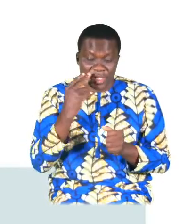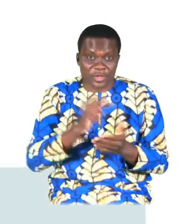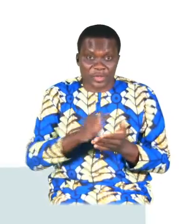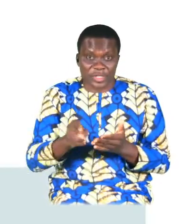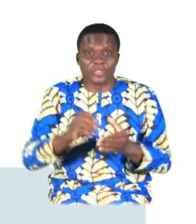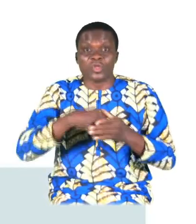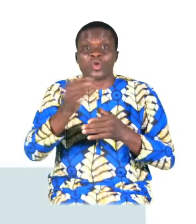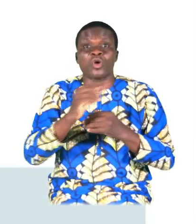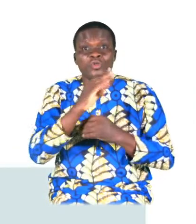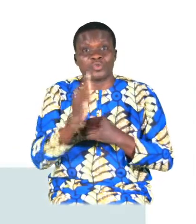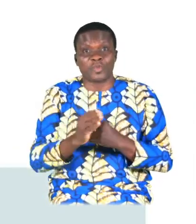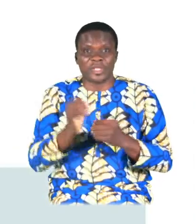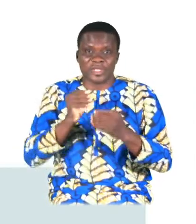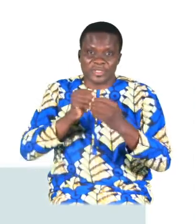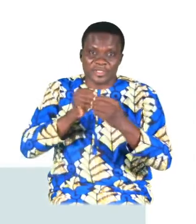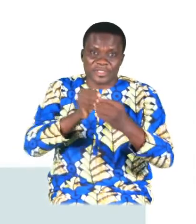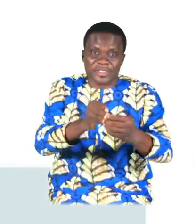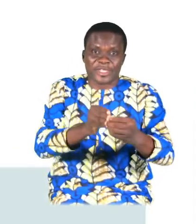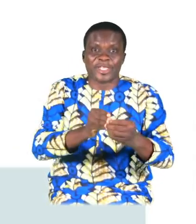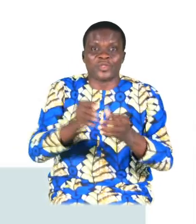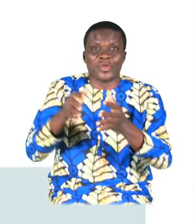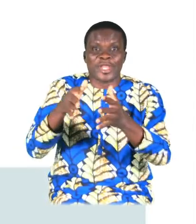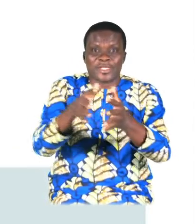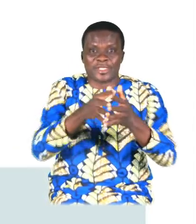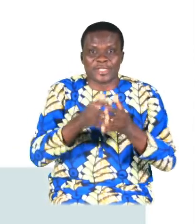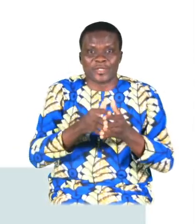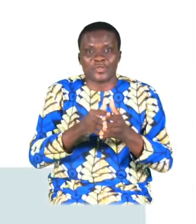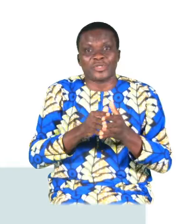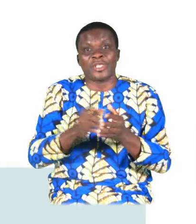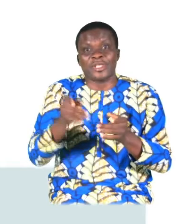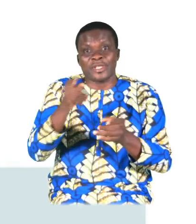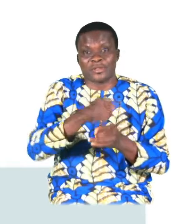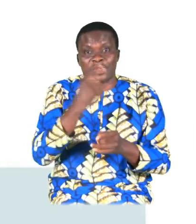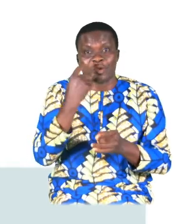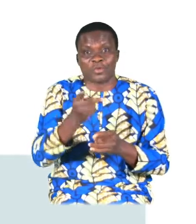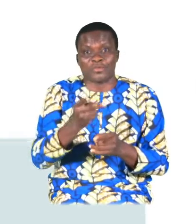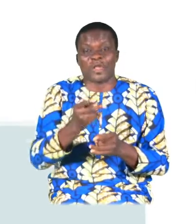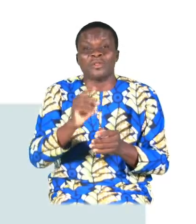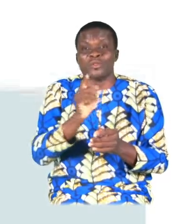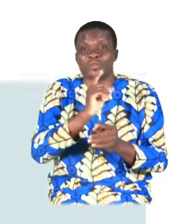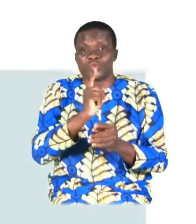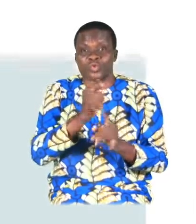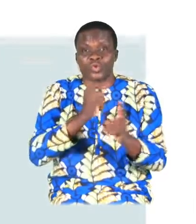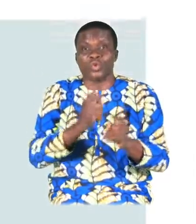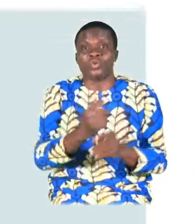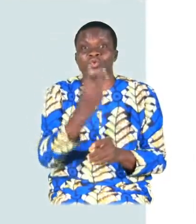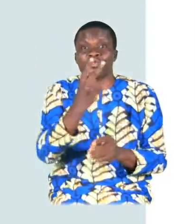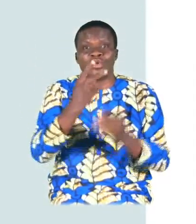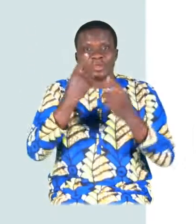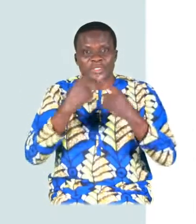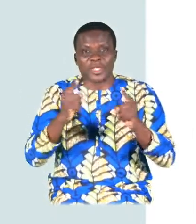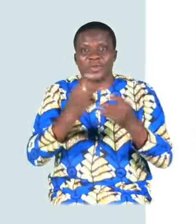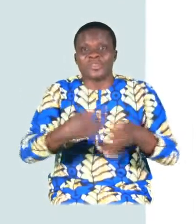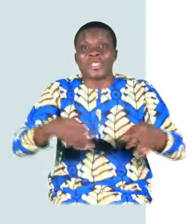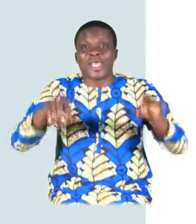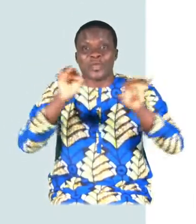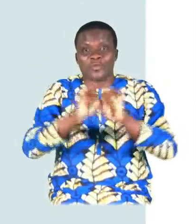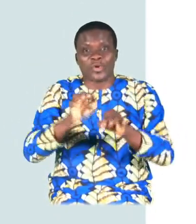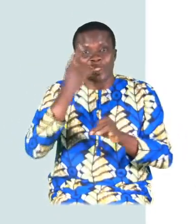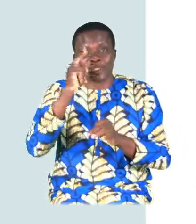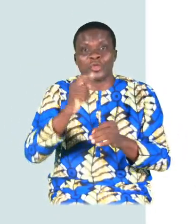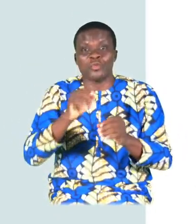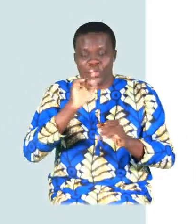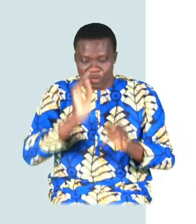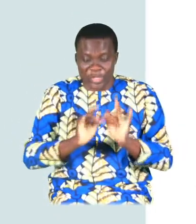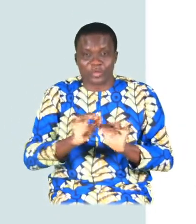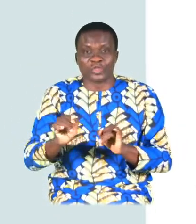Hors du Bénin, direction les États-Unis et la Silicon Valley, d'où deux annonces importantes pour les réseaux